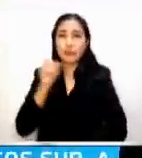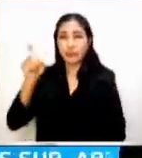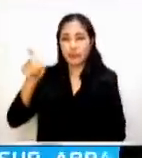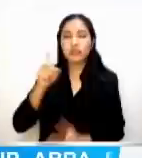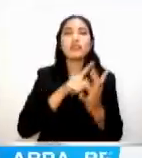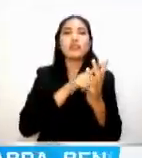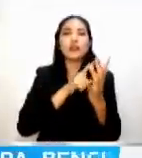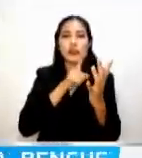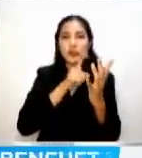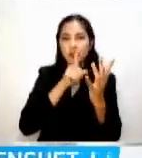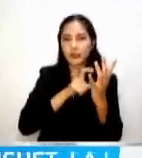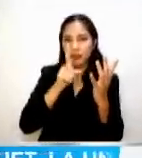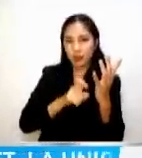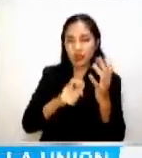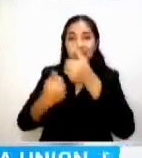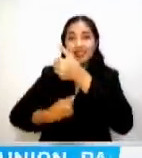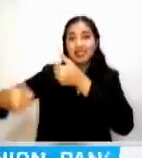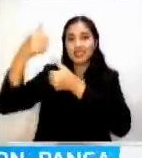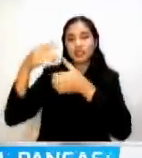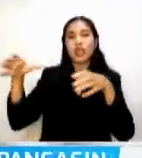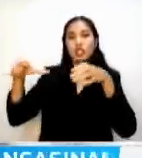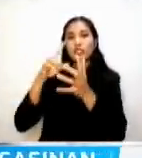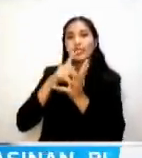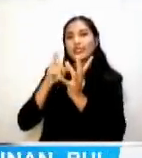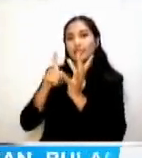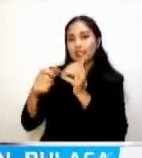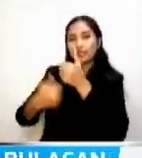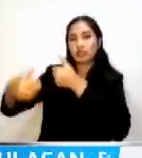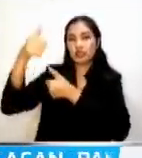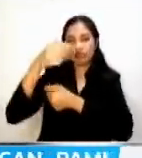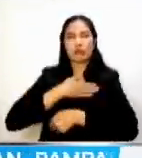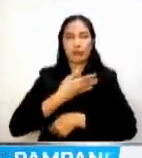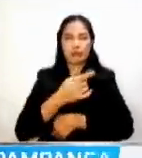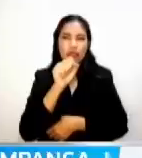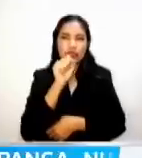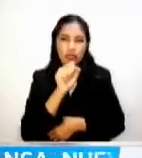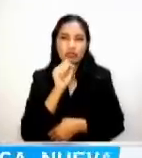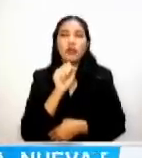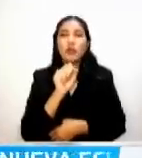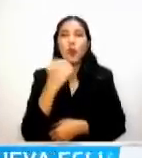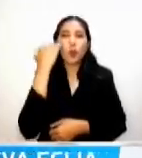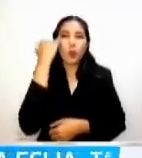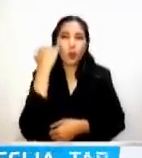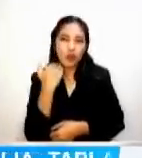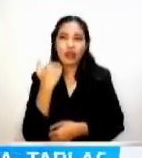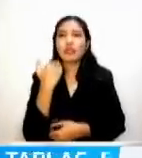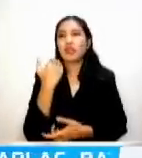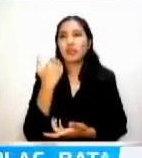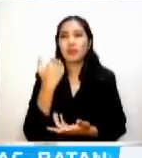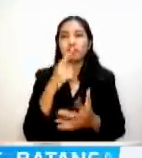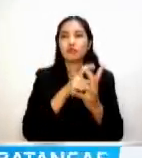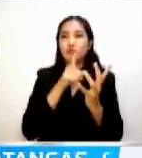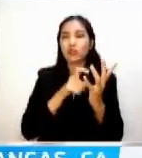tracing czar. Nitong Marso, bumagsak kasi sa 3 ang mga nako-contact trace sa bawat isang nagpo-positibo. Ang ideal